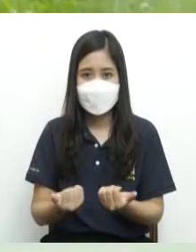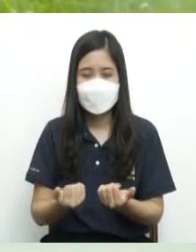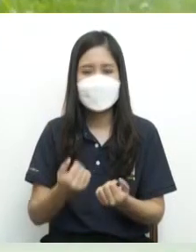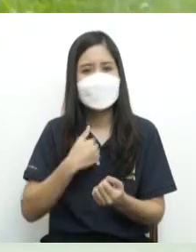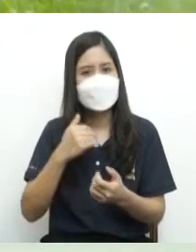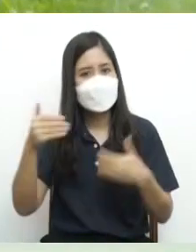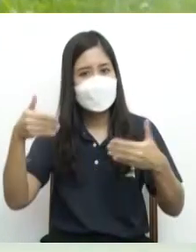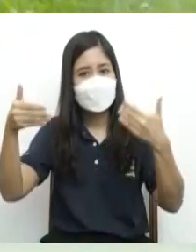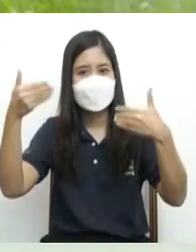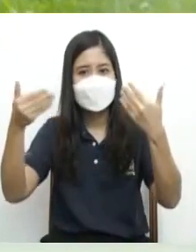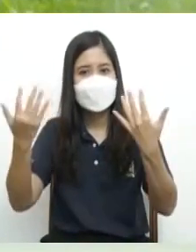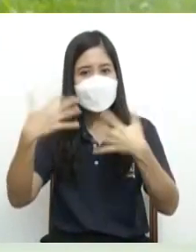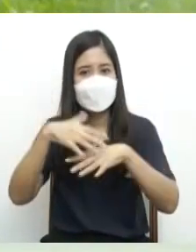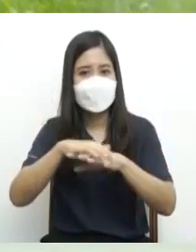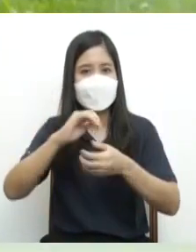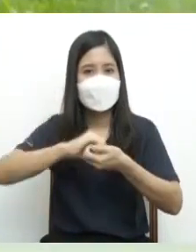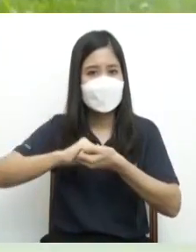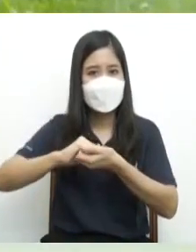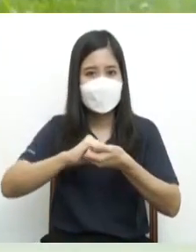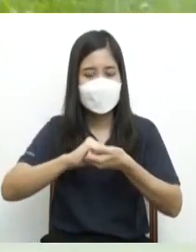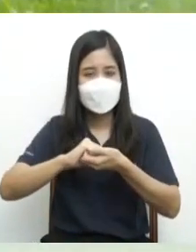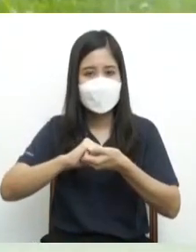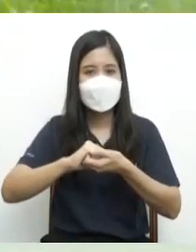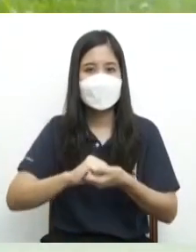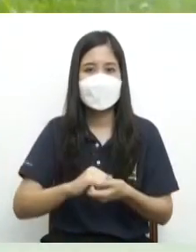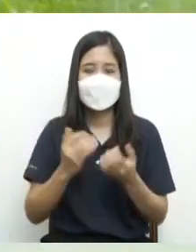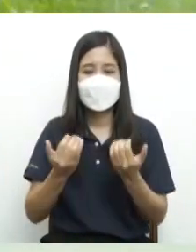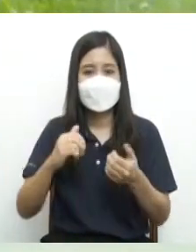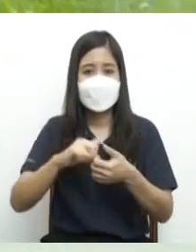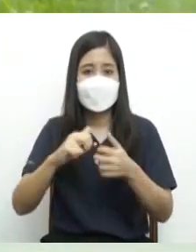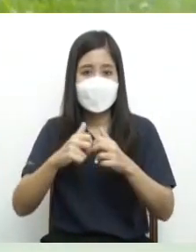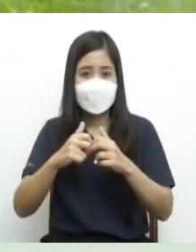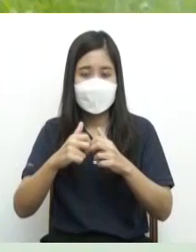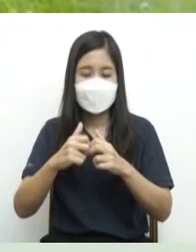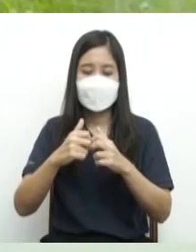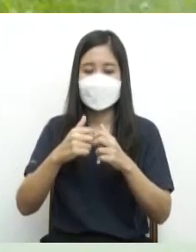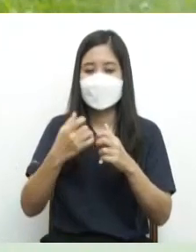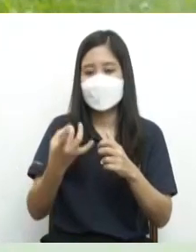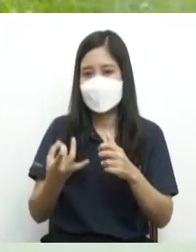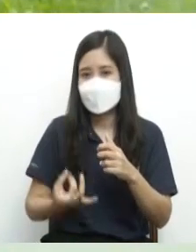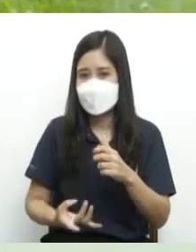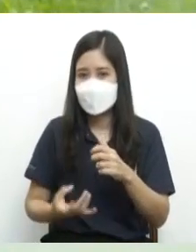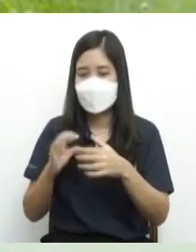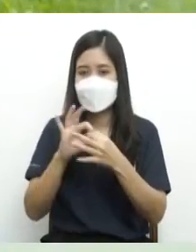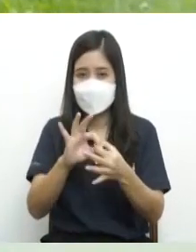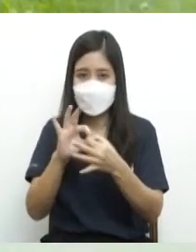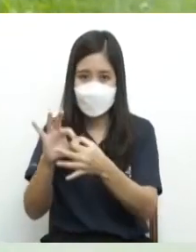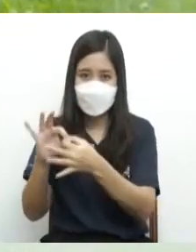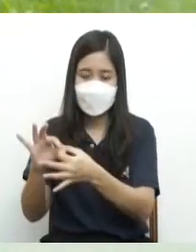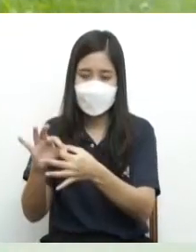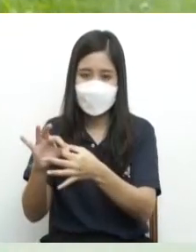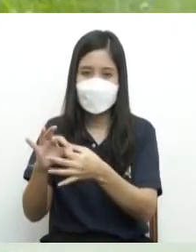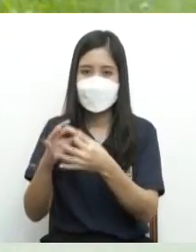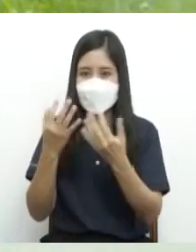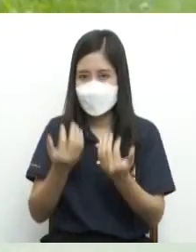กรรมมาทำร่วมกับเราและเหนือสิ่งอื่นใดผมคิดว่าเรามีปัญหามีคำถามใดๆเนี่ยที่เกี่ยวข้องเนี่ยไอ้เวทีตรงนี้อาจจะเ